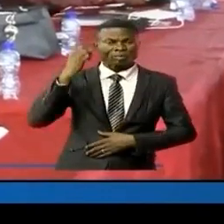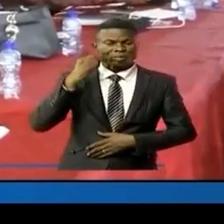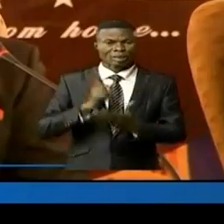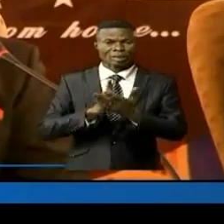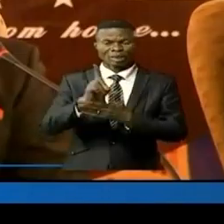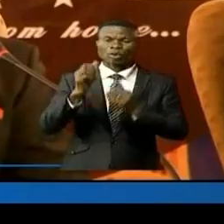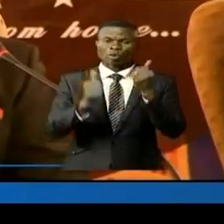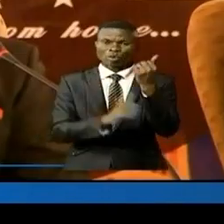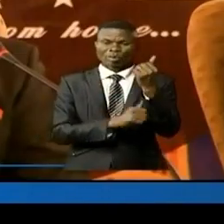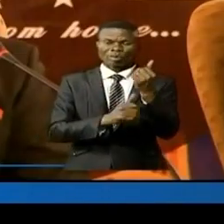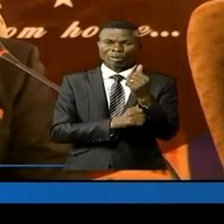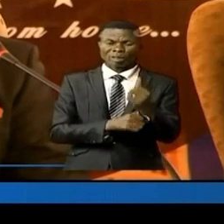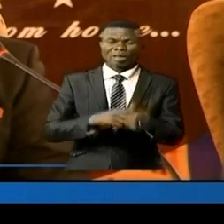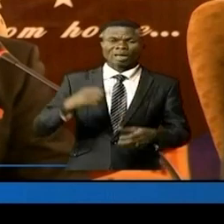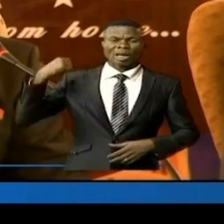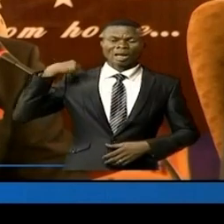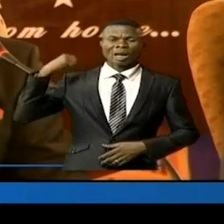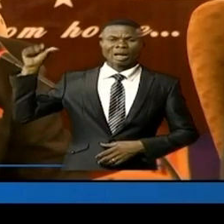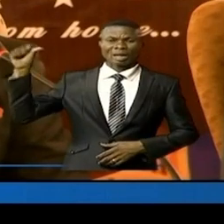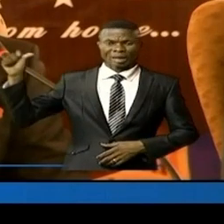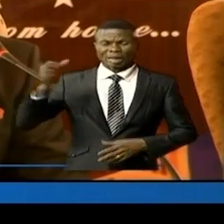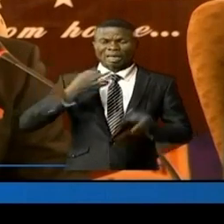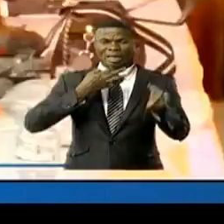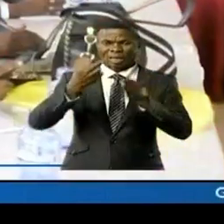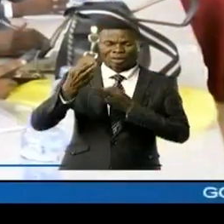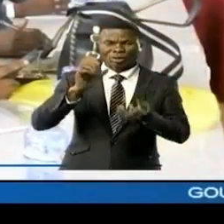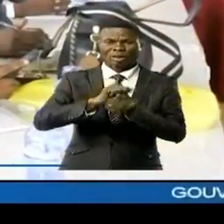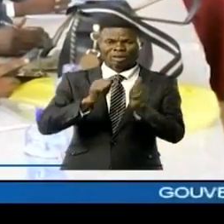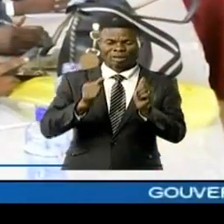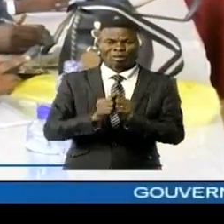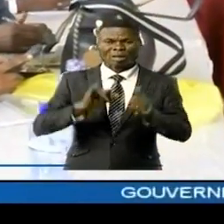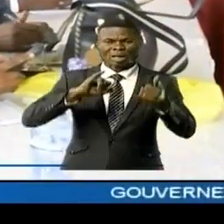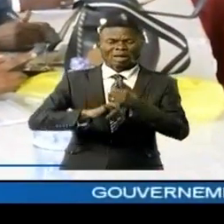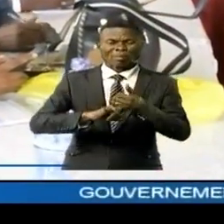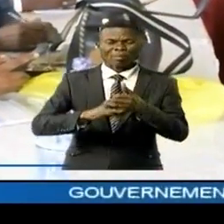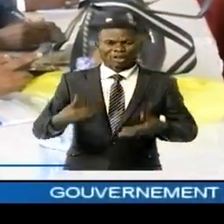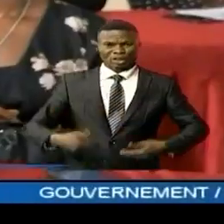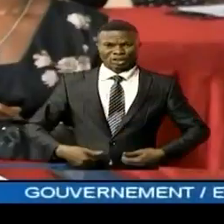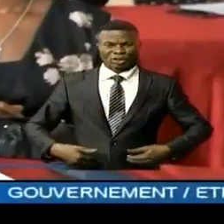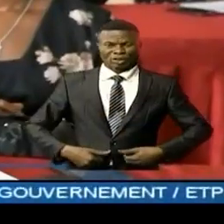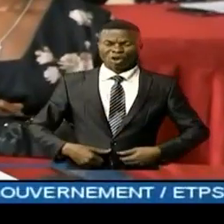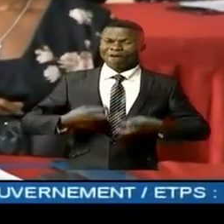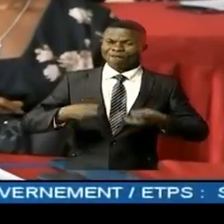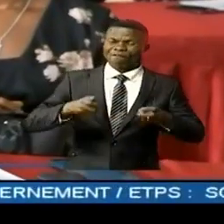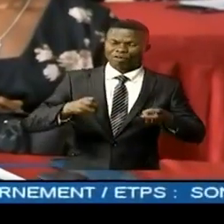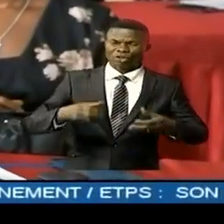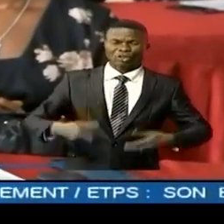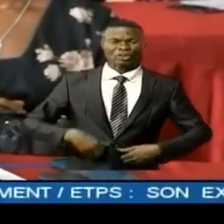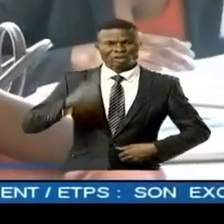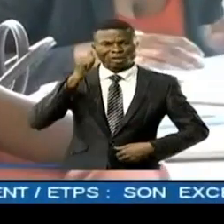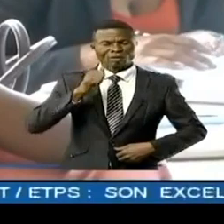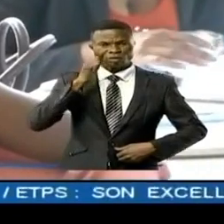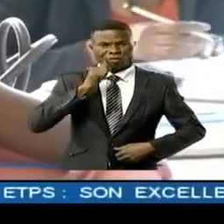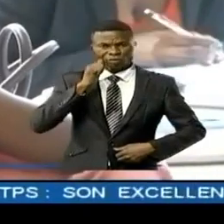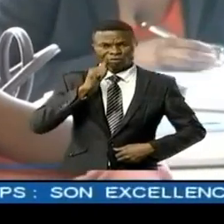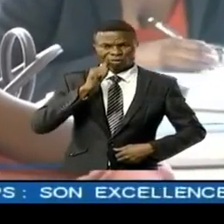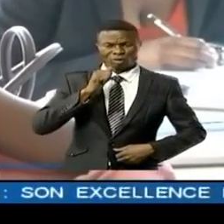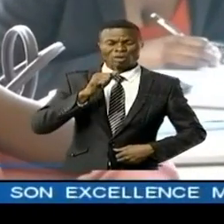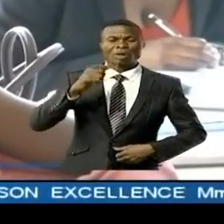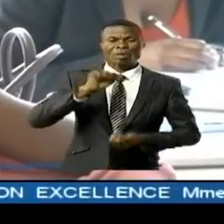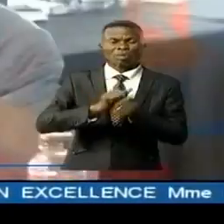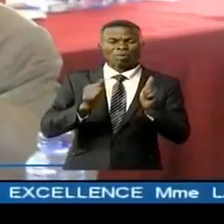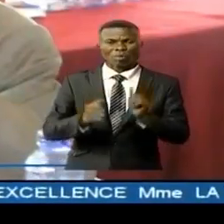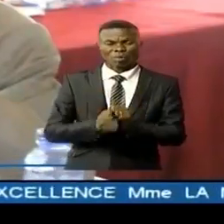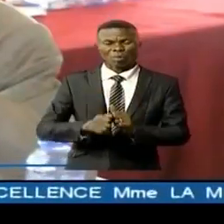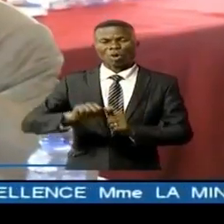humains en dhr et fabrice point il s'est exprimé sur deux mariages précoces et forcés de jeunes filles érigée en mode de vie dans certains